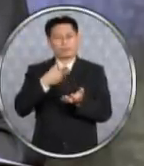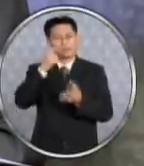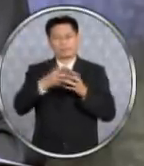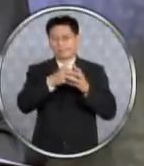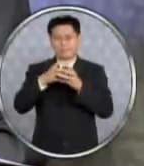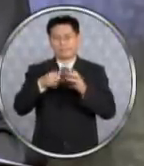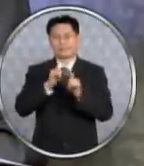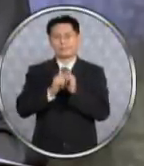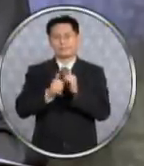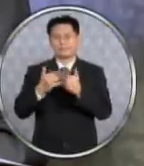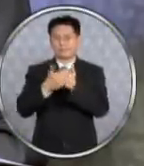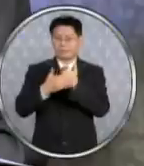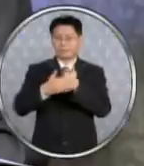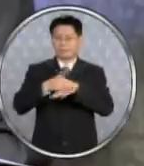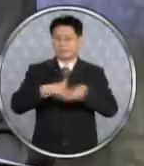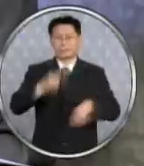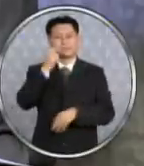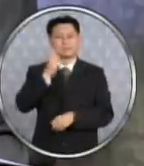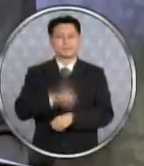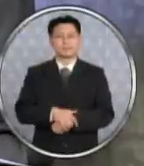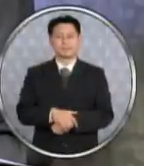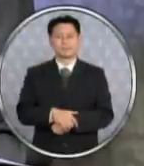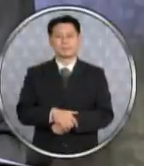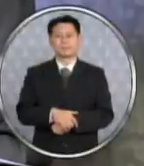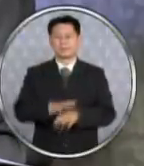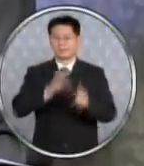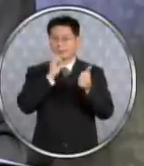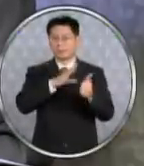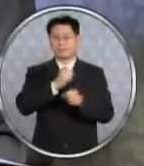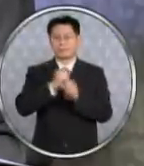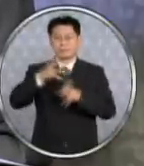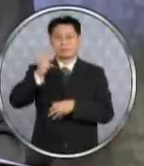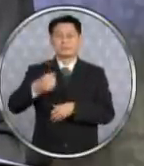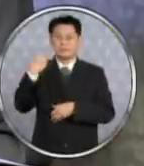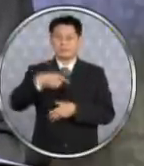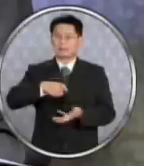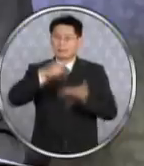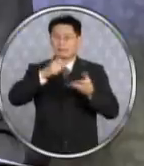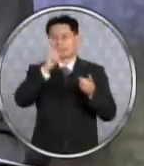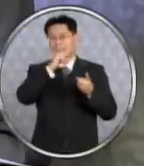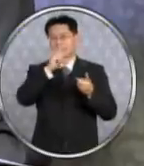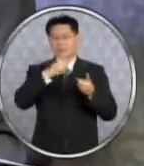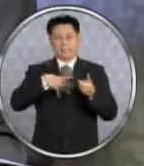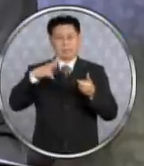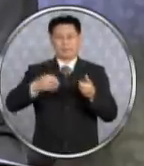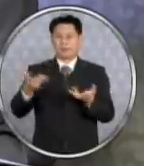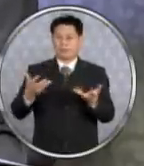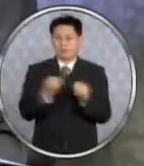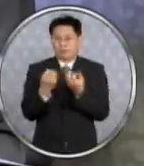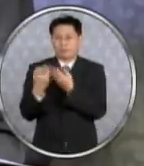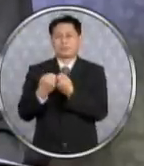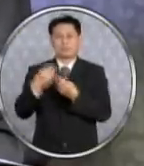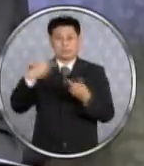家，维持社会的和谐。所以我要告诉马总统，请你不要再自陷编码情节，也不要